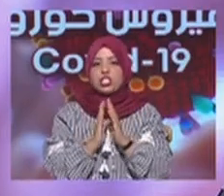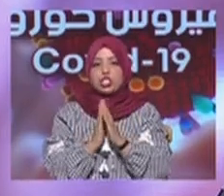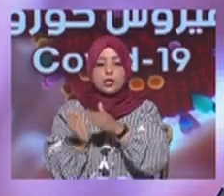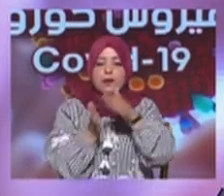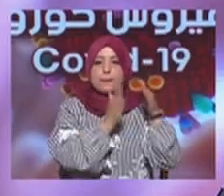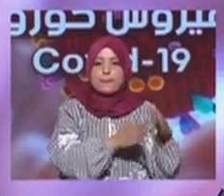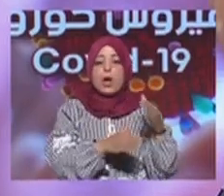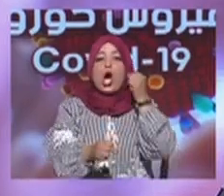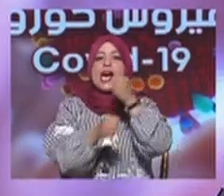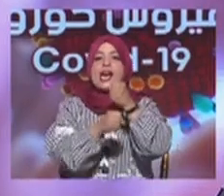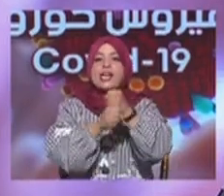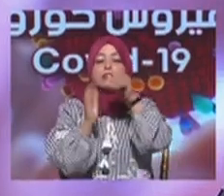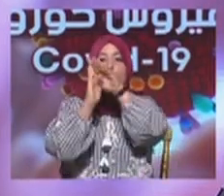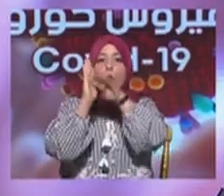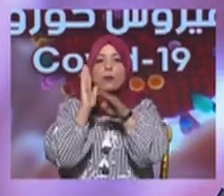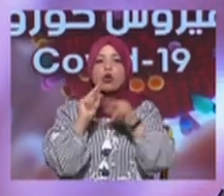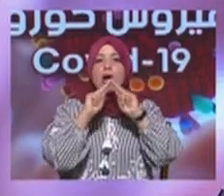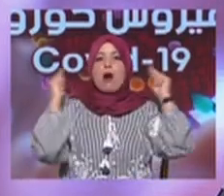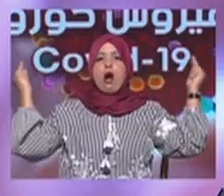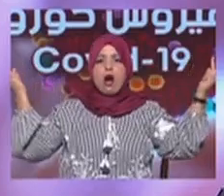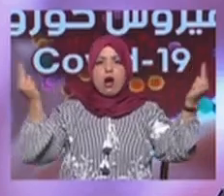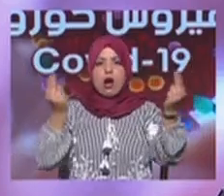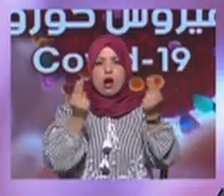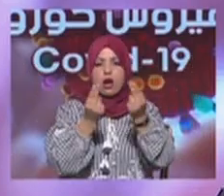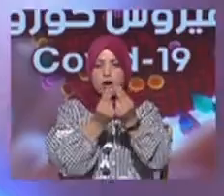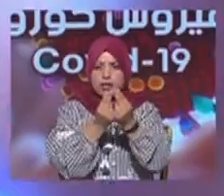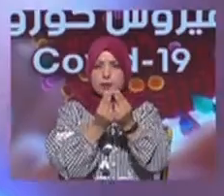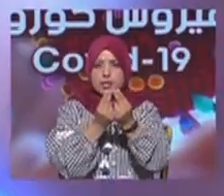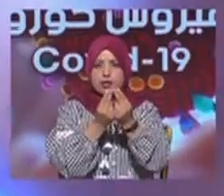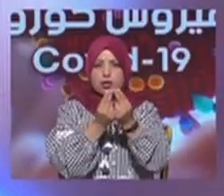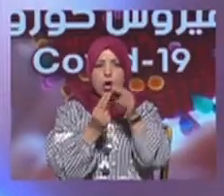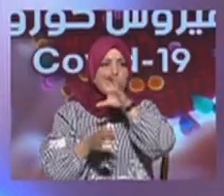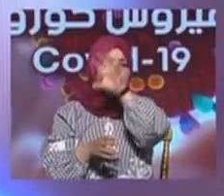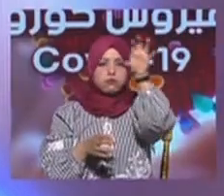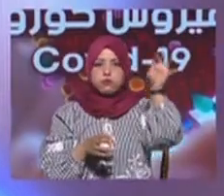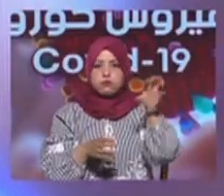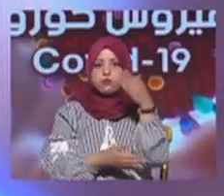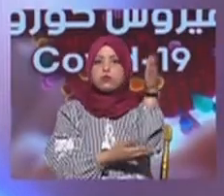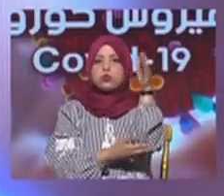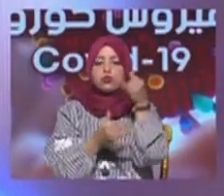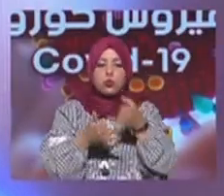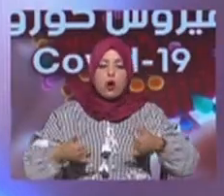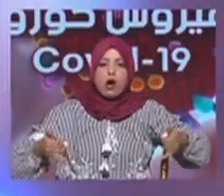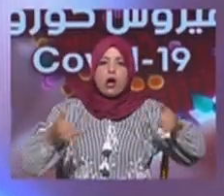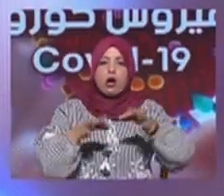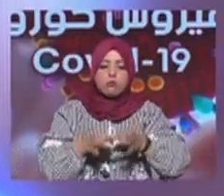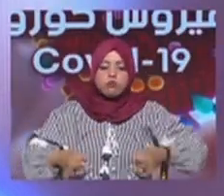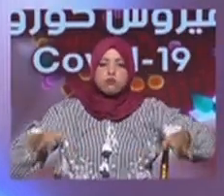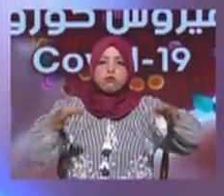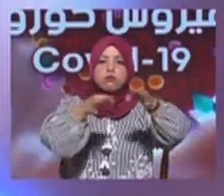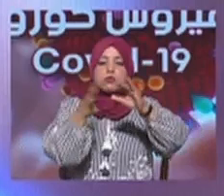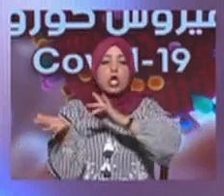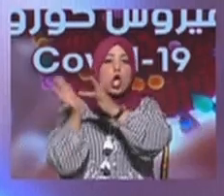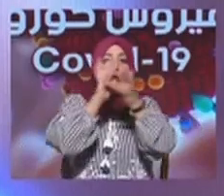فما عمل عالمي انترناسيونال معناه معناتها المغزى من هالسيكونساج هو انه يكون ساعه